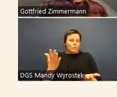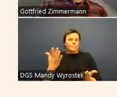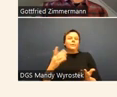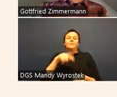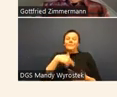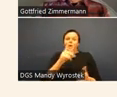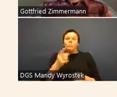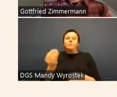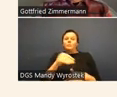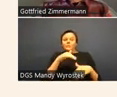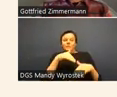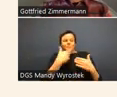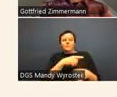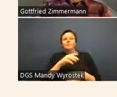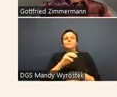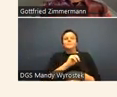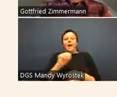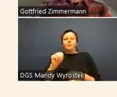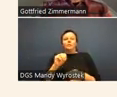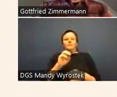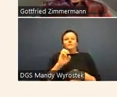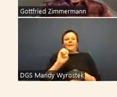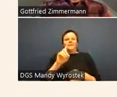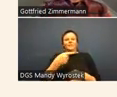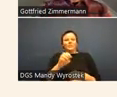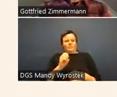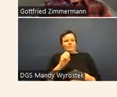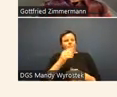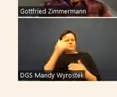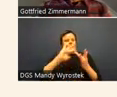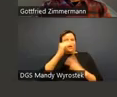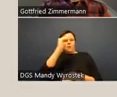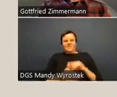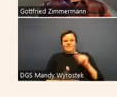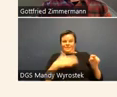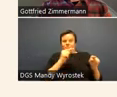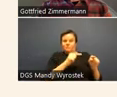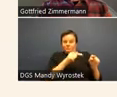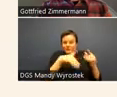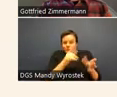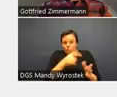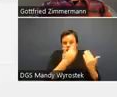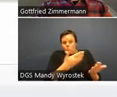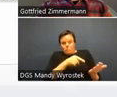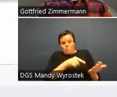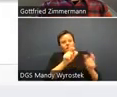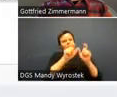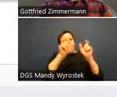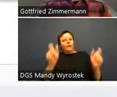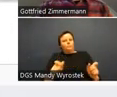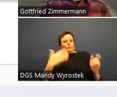eine Rahmung und da können Sie mal mit rumspielen. Mit Escape kann ich diesen Lesemodus wieder verlassen.